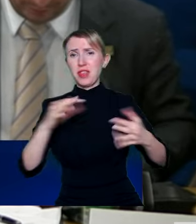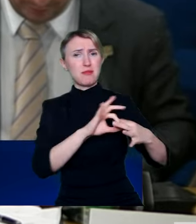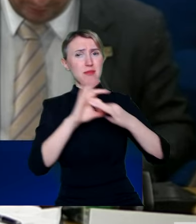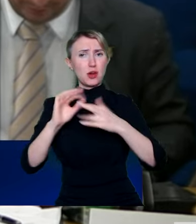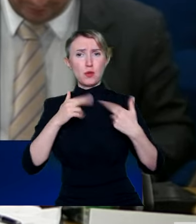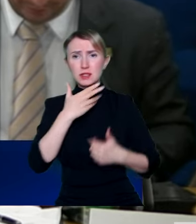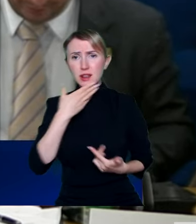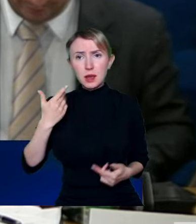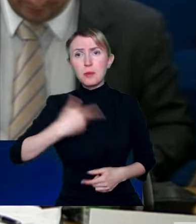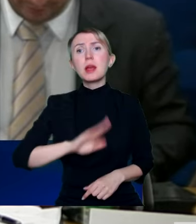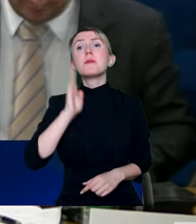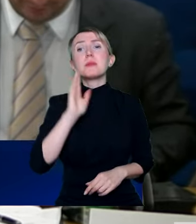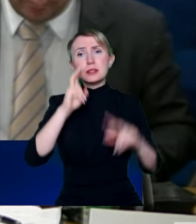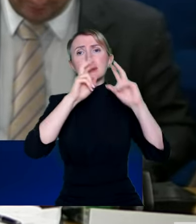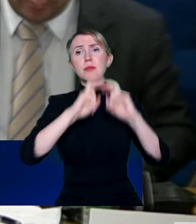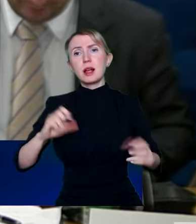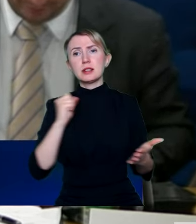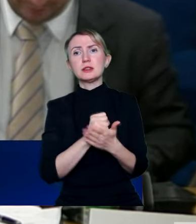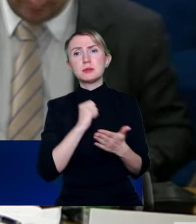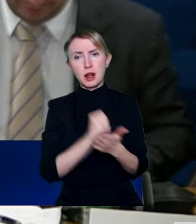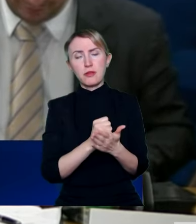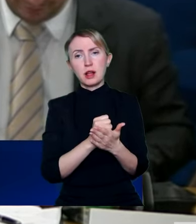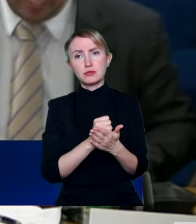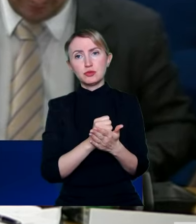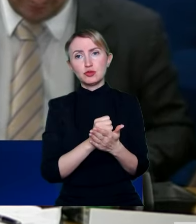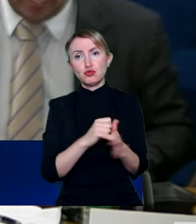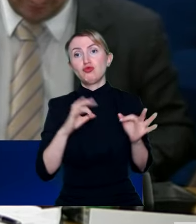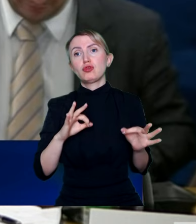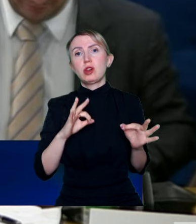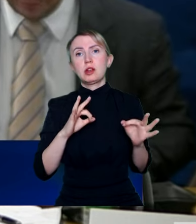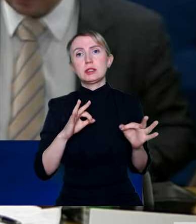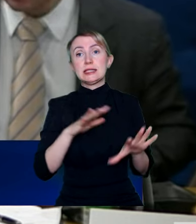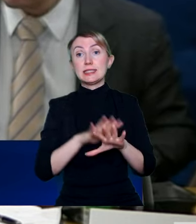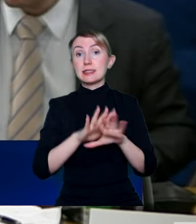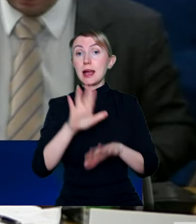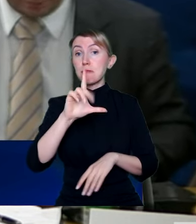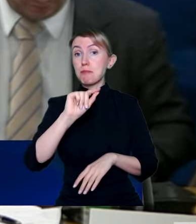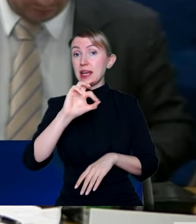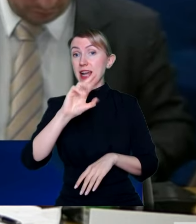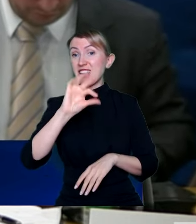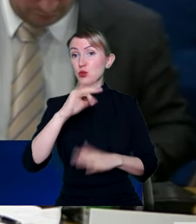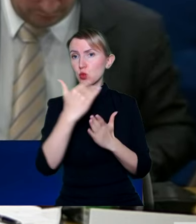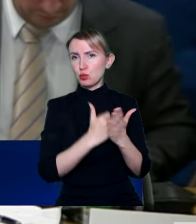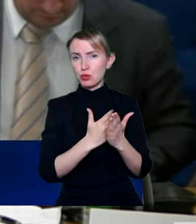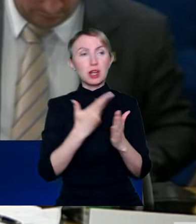będziemy oczywiście badać kwestię tego, czy obecnie poza systemem Pegasus, który do niedawna dla